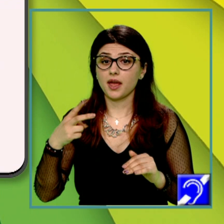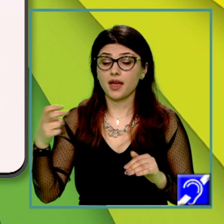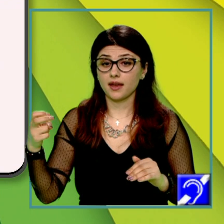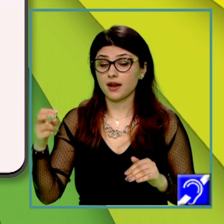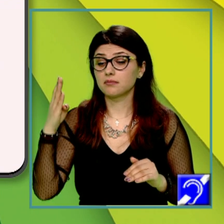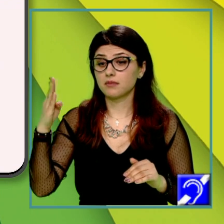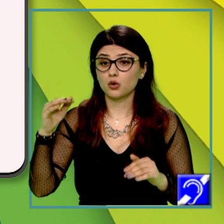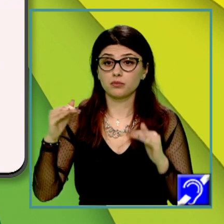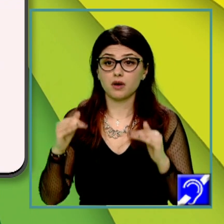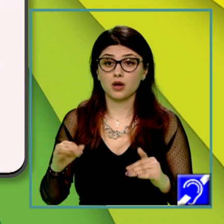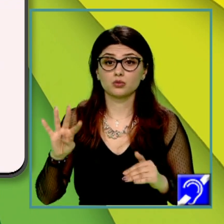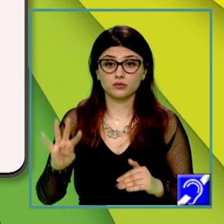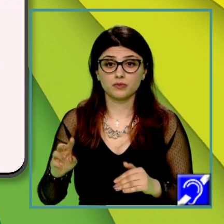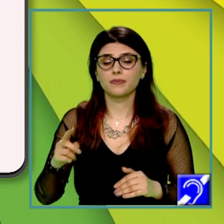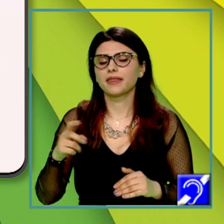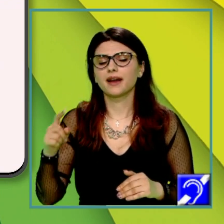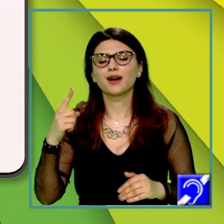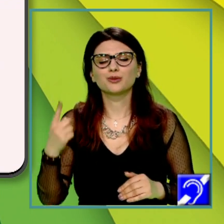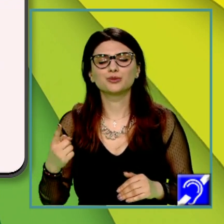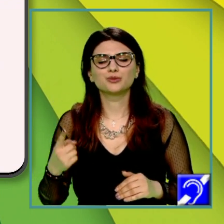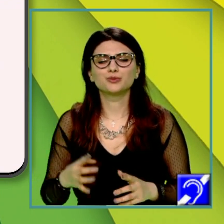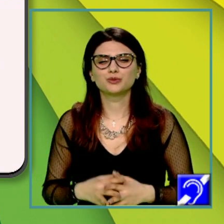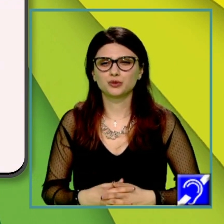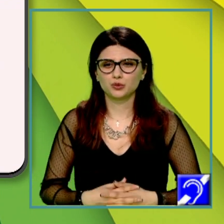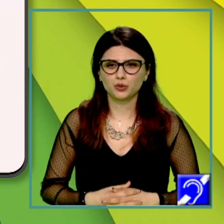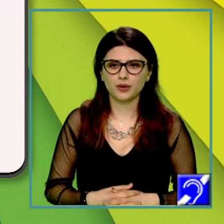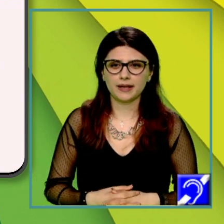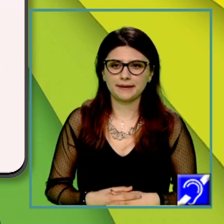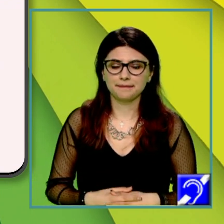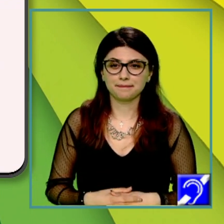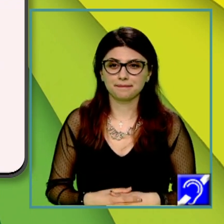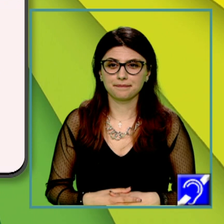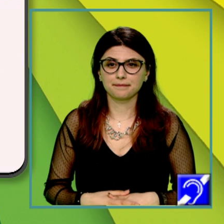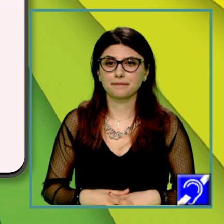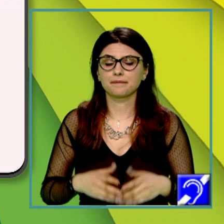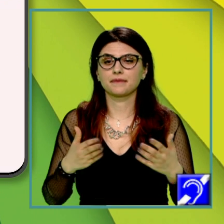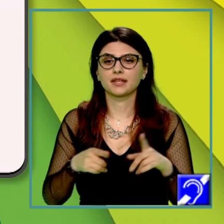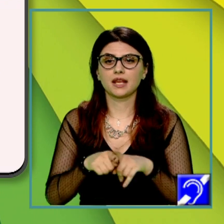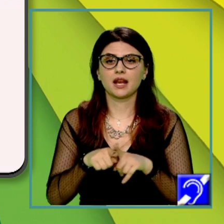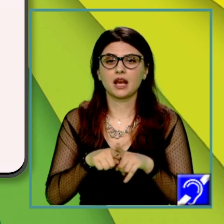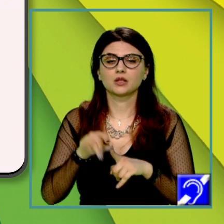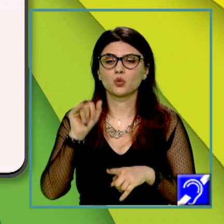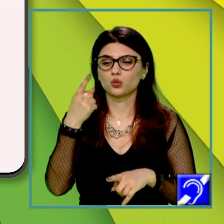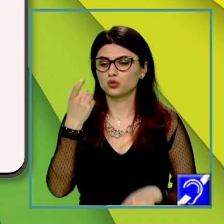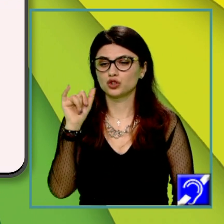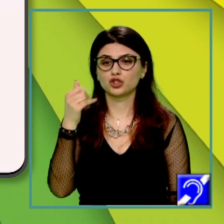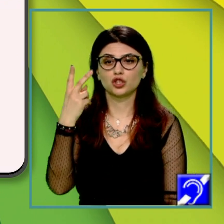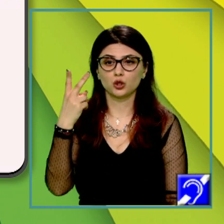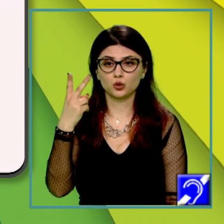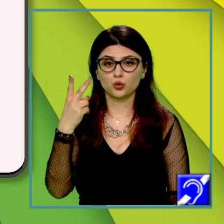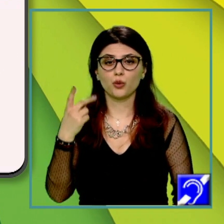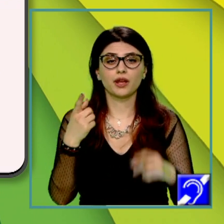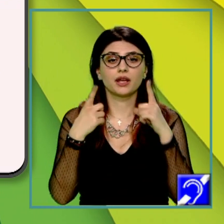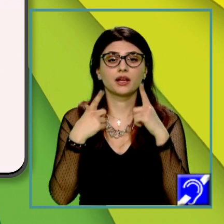egal cu 4 supra 4 egal cu din relațiile 1 și 2 rezultă